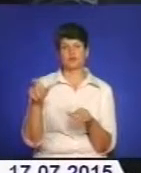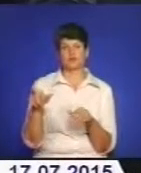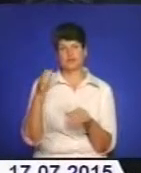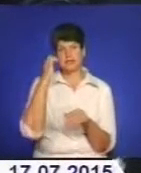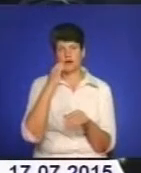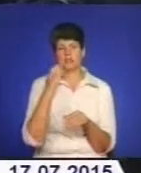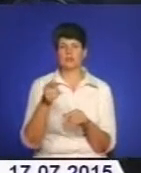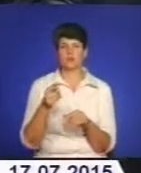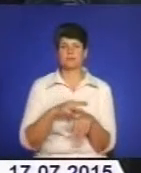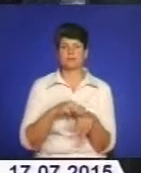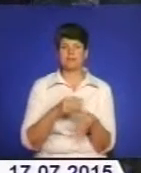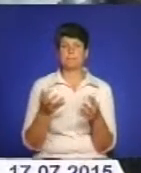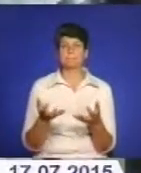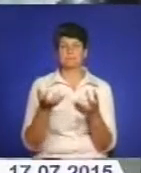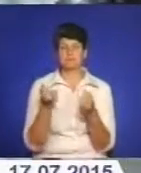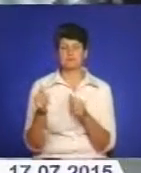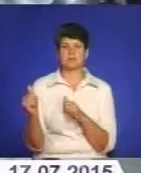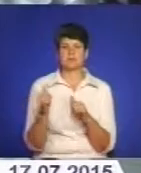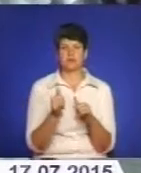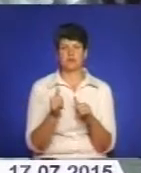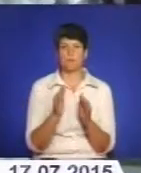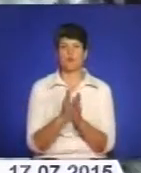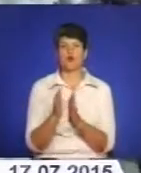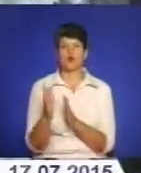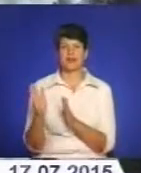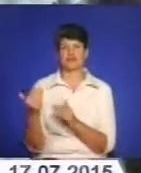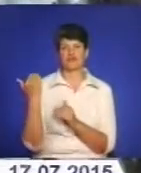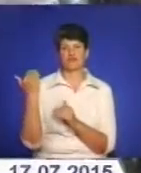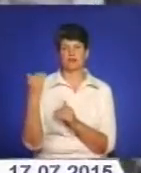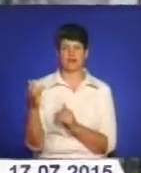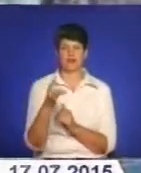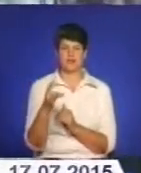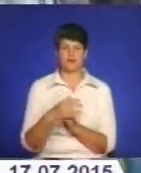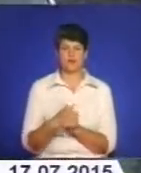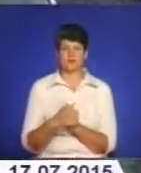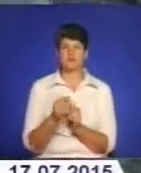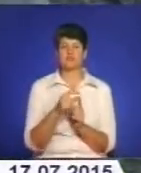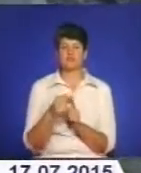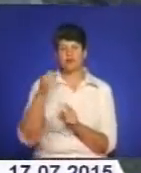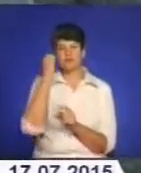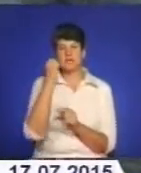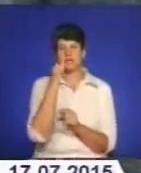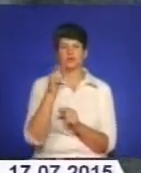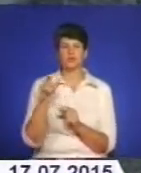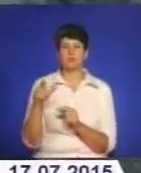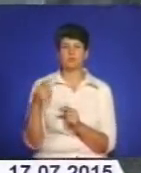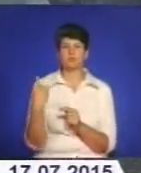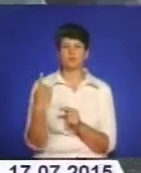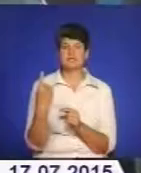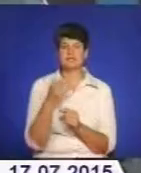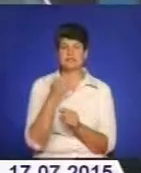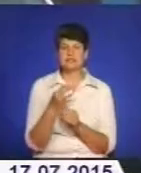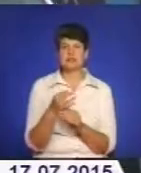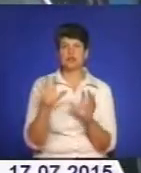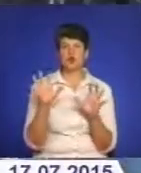тернопільським міліціонерам за підтримку та забезпечення правопорядку у їхньому регіоні. Слова вдячності від громади краю висловив бійцям